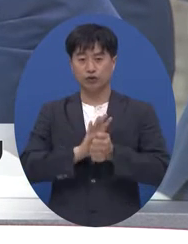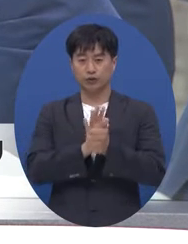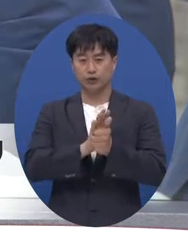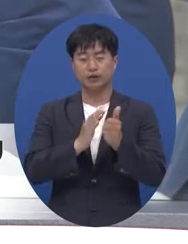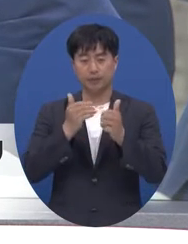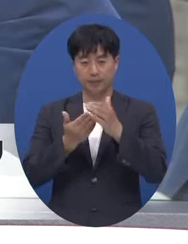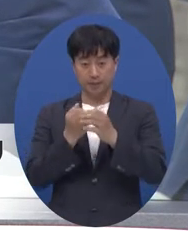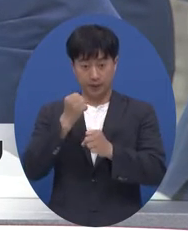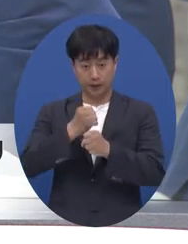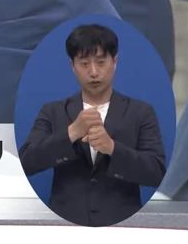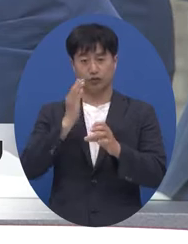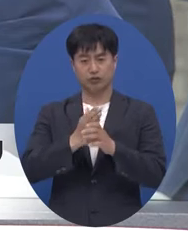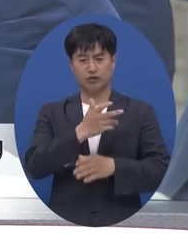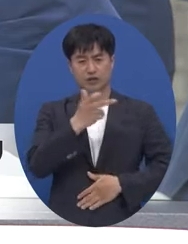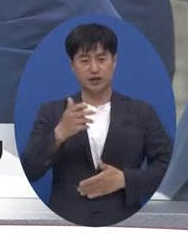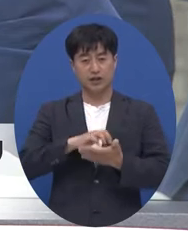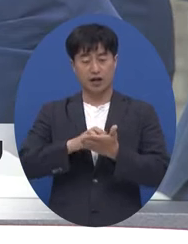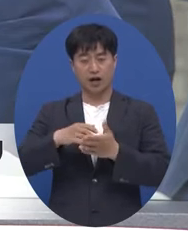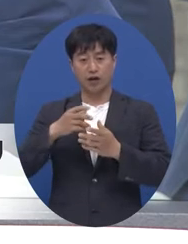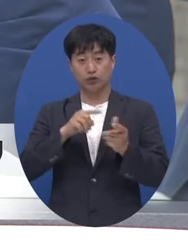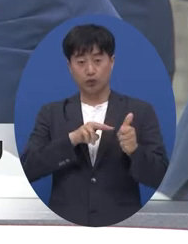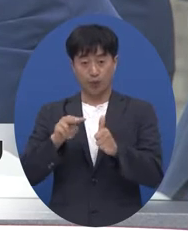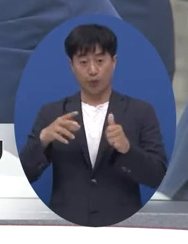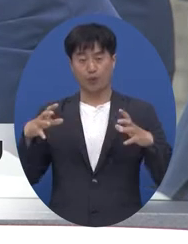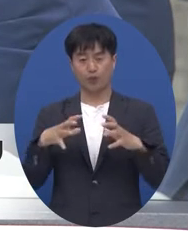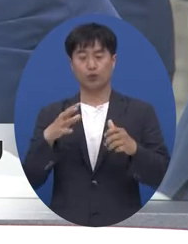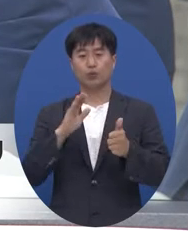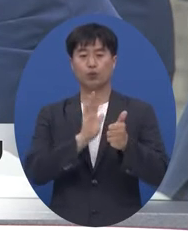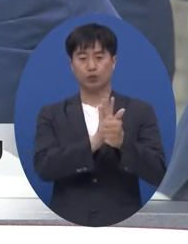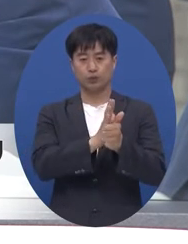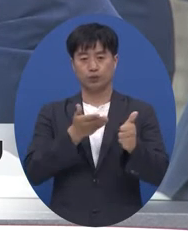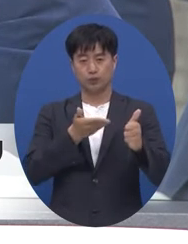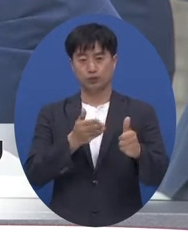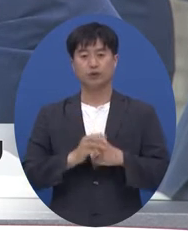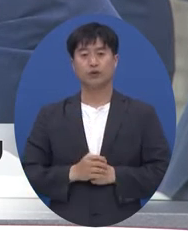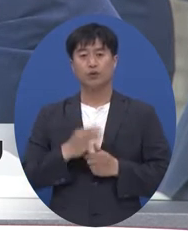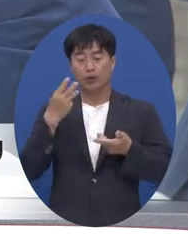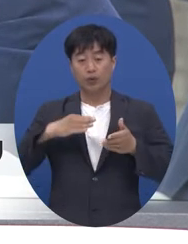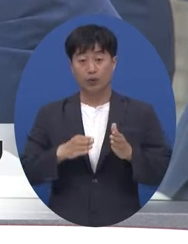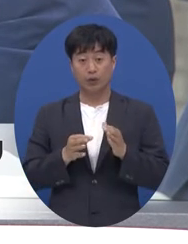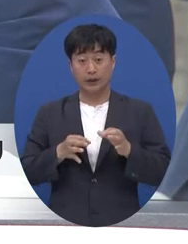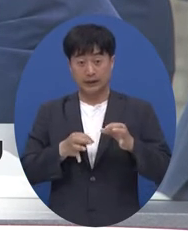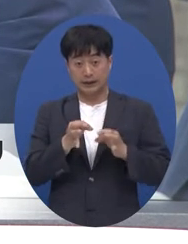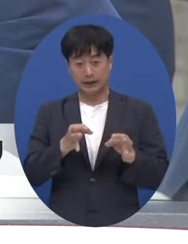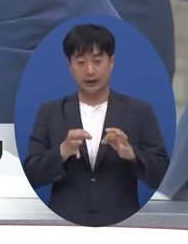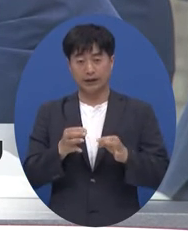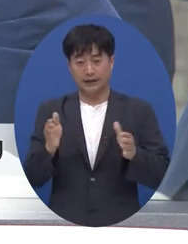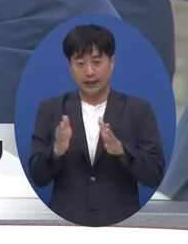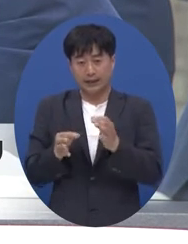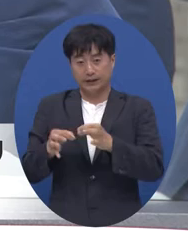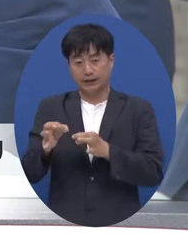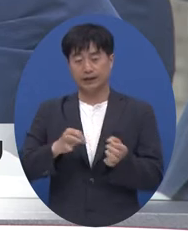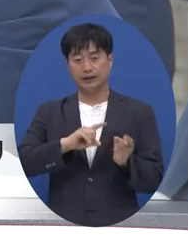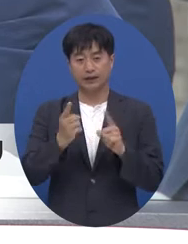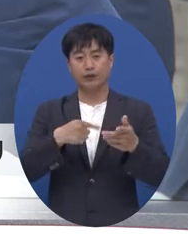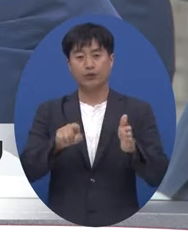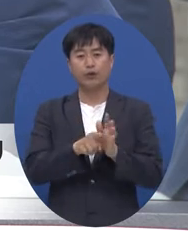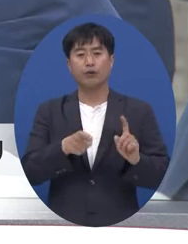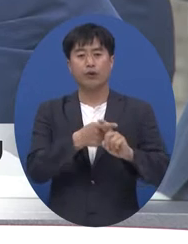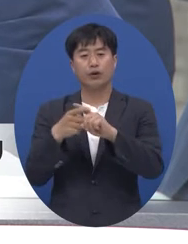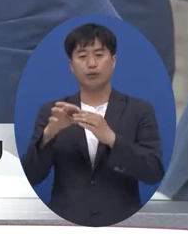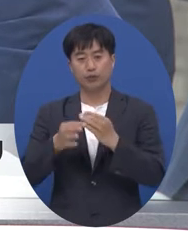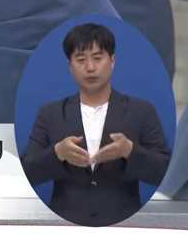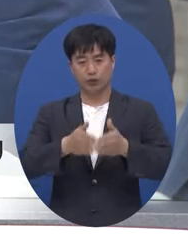있습니다. 방대한 양의 정보를 모아 도움을 주곤 하는데요. 경기도가 시장과 골목 경제를 살리기 위해 관련 시스템